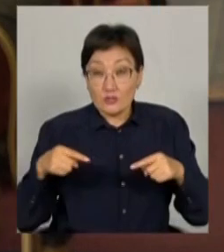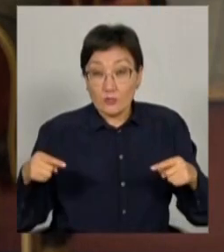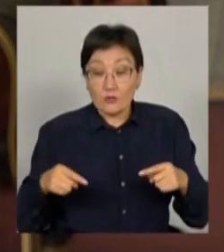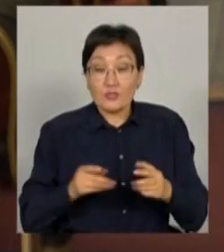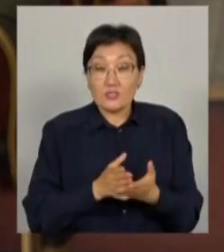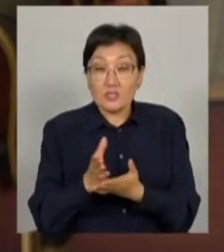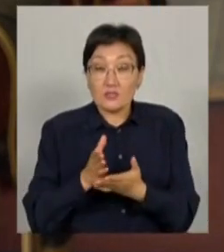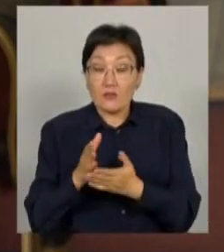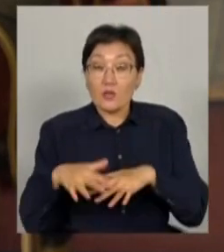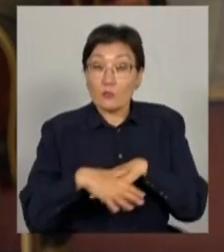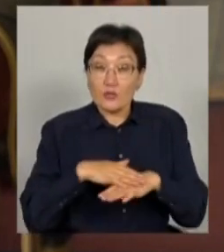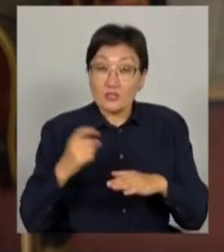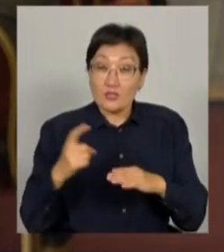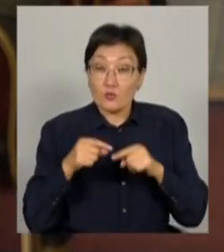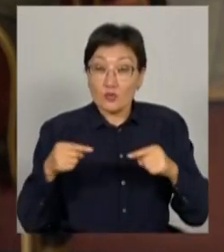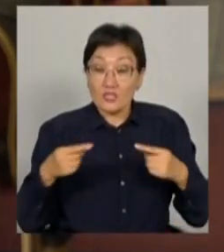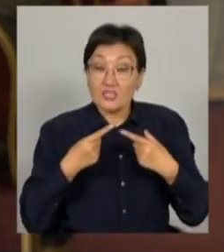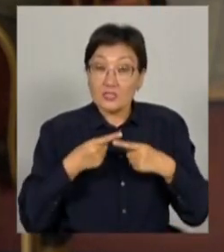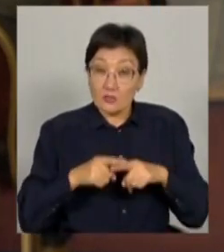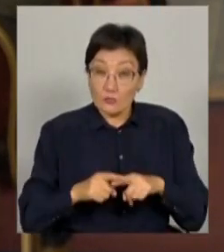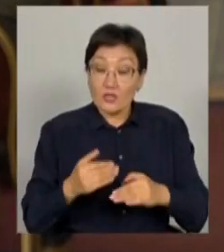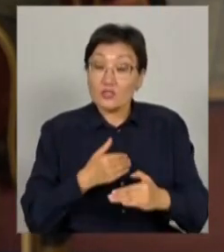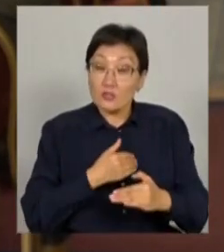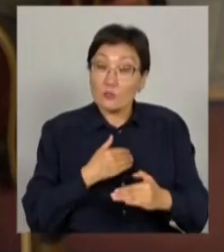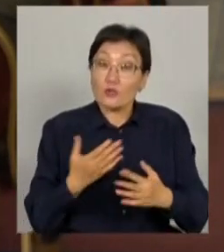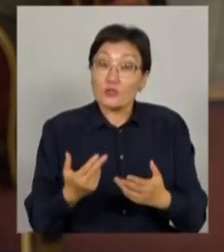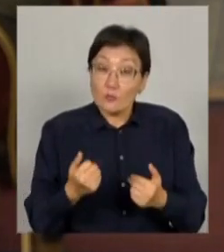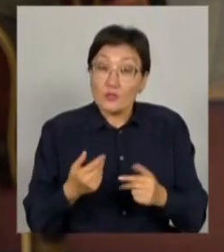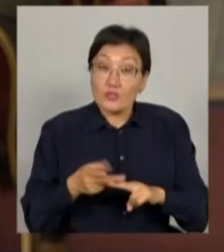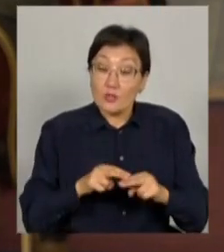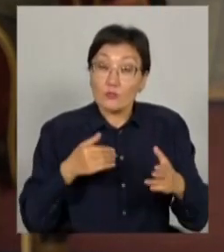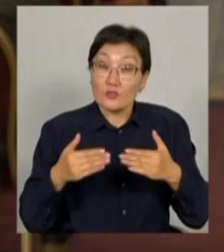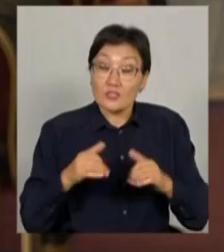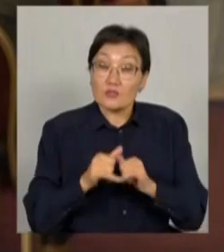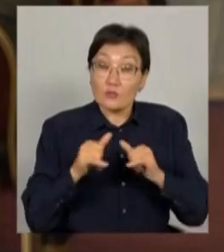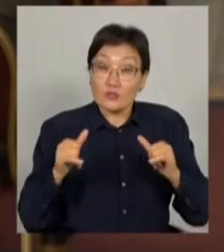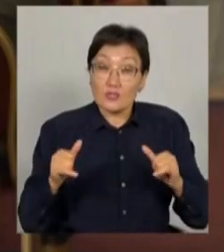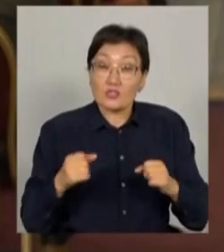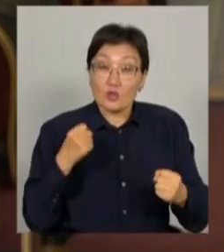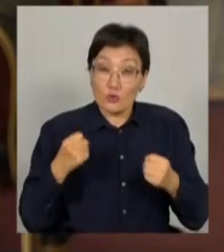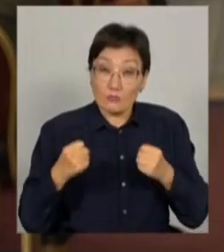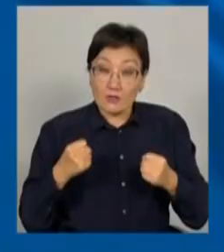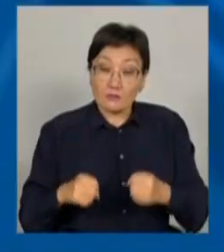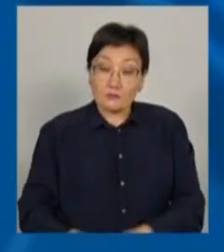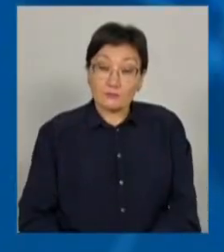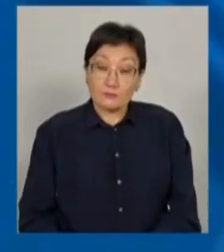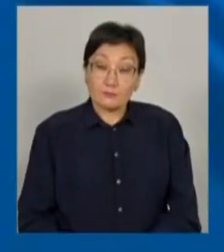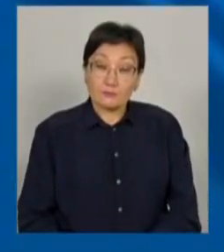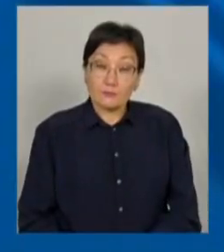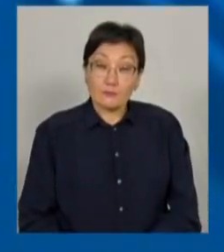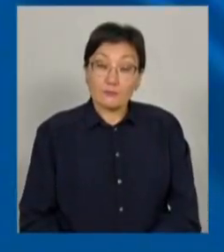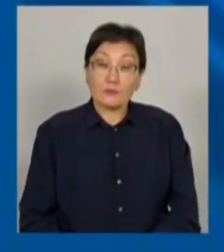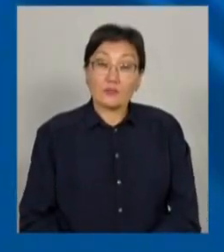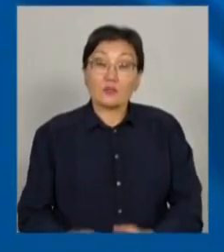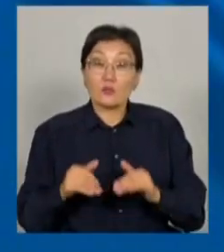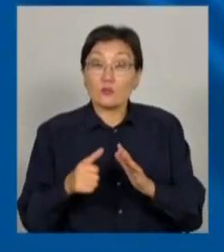отраслей народного хозяйства и другие технологии. Мы хотели бы, конечно, чтобы эти отношения развивались и укреплялись.